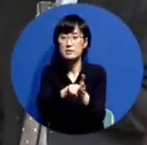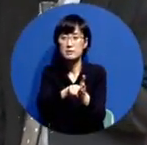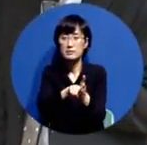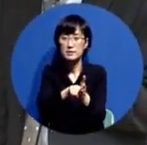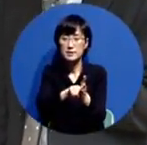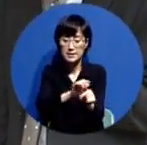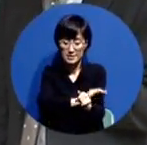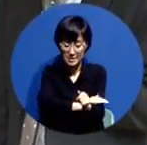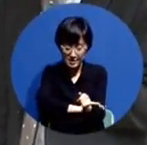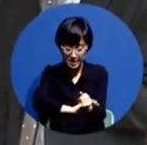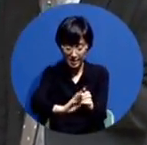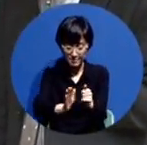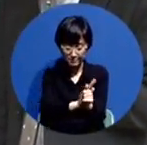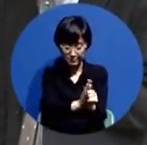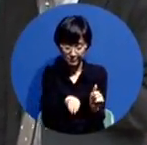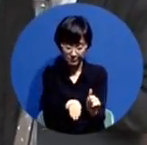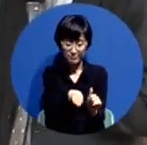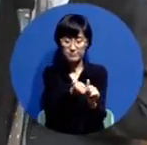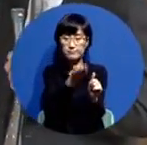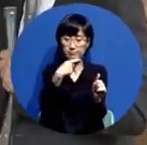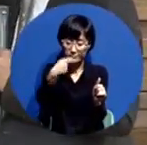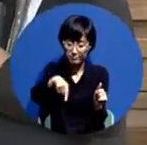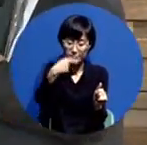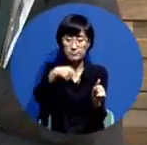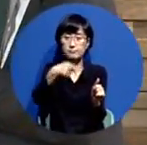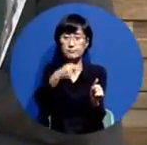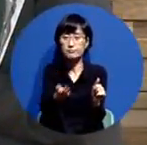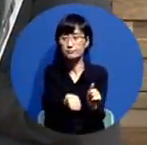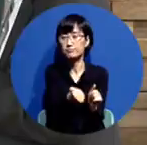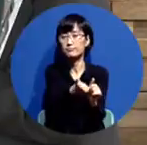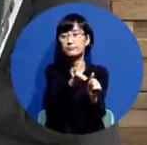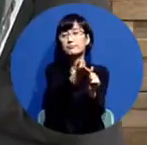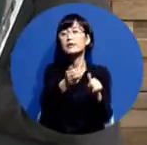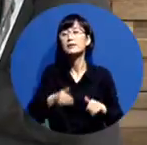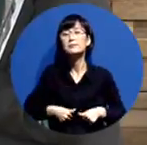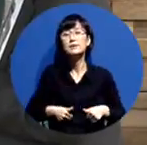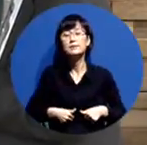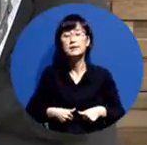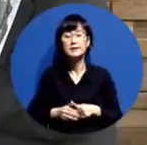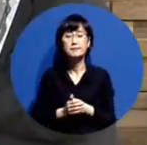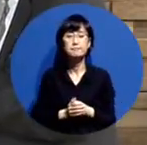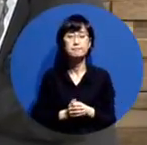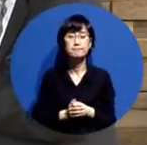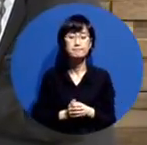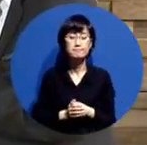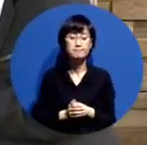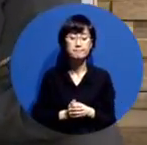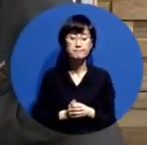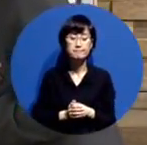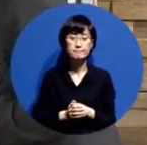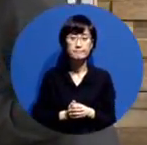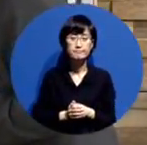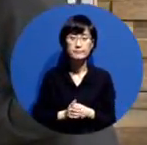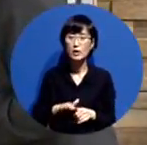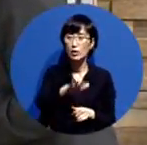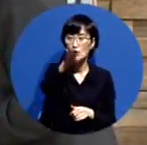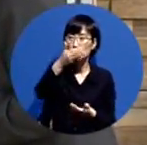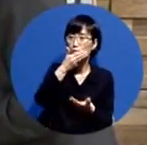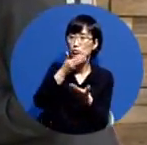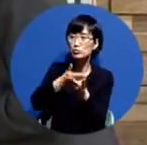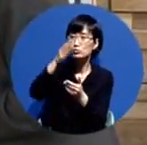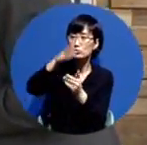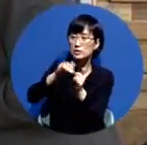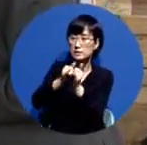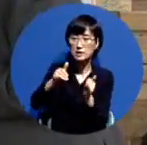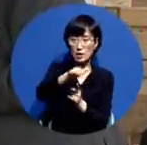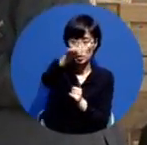让 remnant 能够开发他们的才能我们的教务人员应该心常系 remnant 나중에결론때말씀드리겠습니다만은우리중자들도역시마찬가